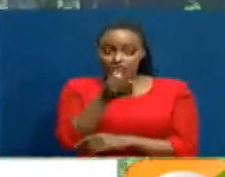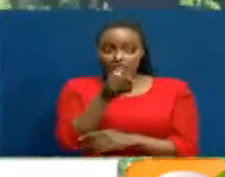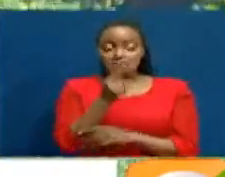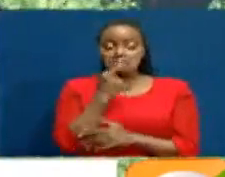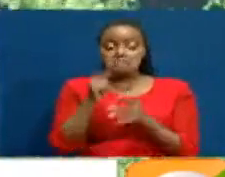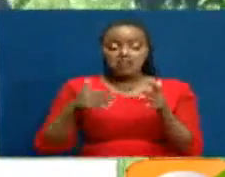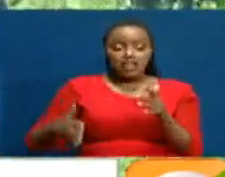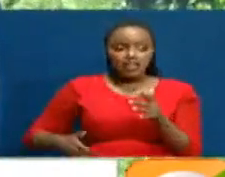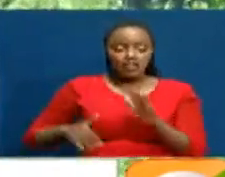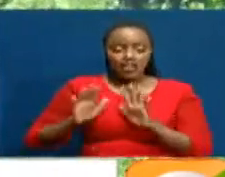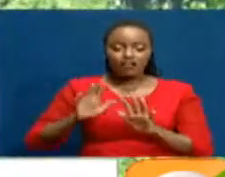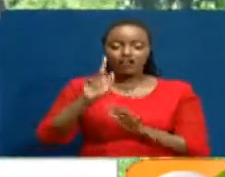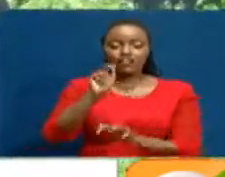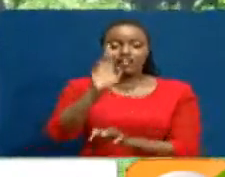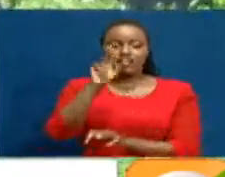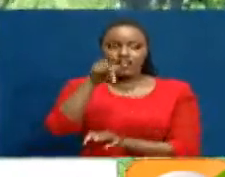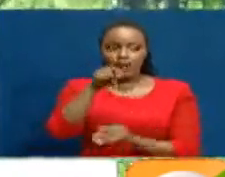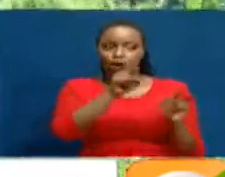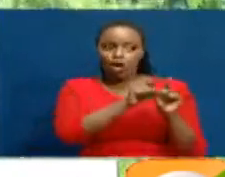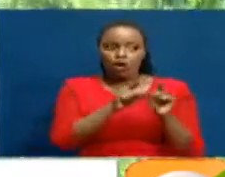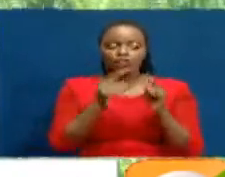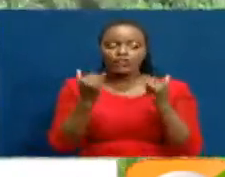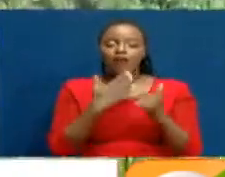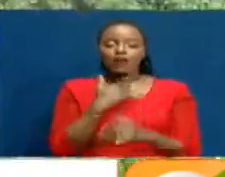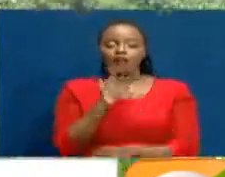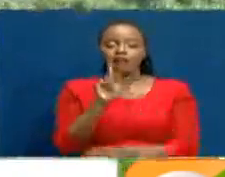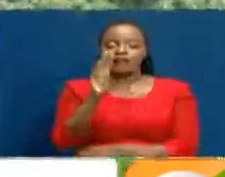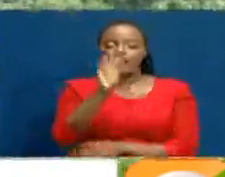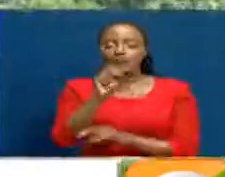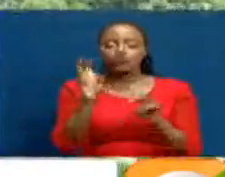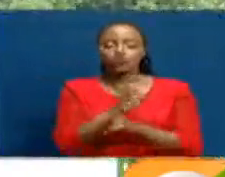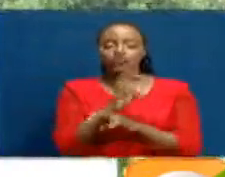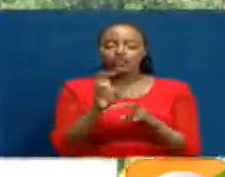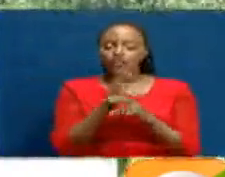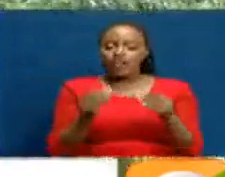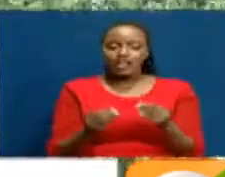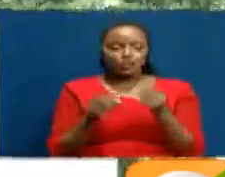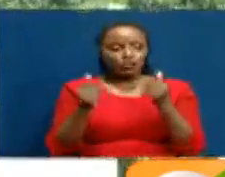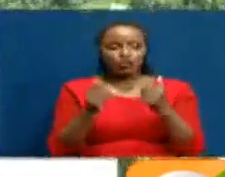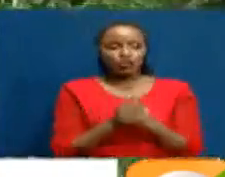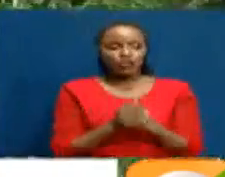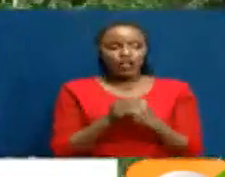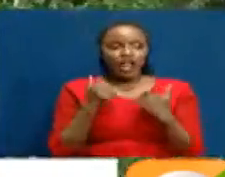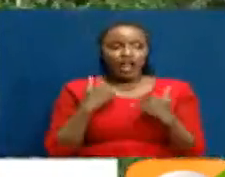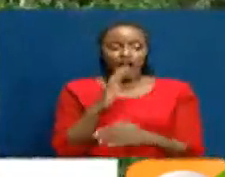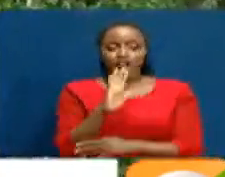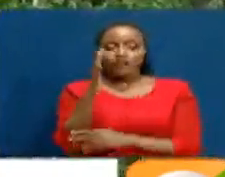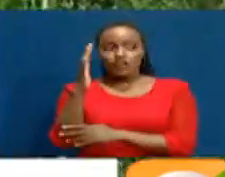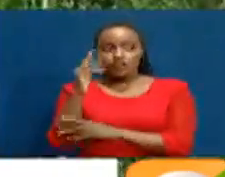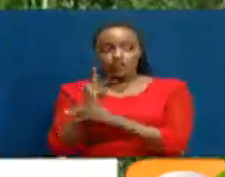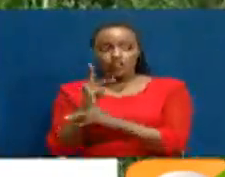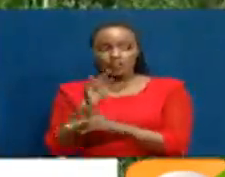nyani hao wanakwepa mitego hiyo, huku wakilitaka shirika hilo kutafuta suluhu mbadala. Hatuna forest hapa ya kuweka